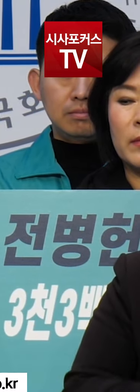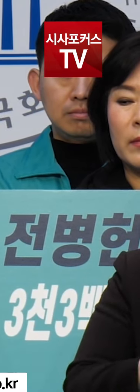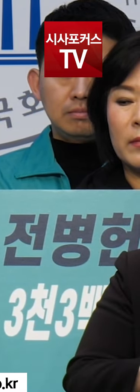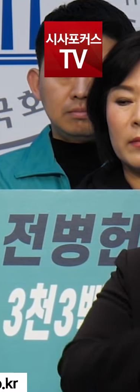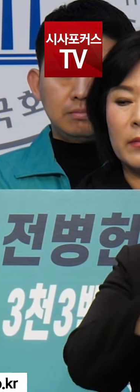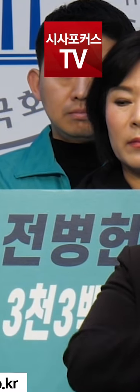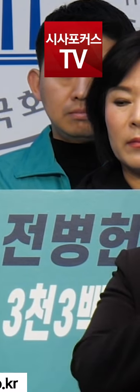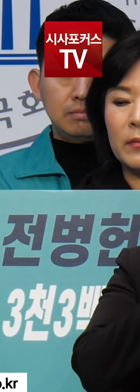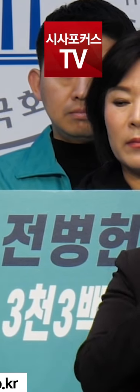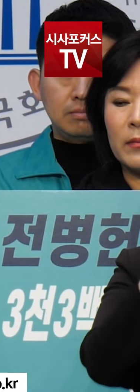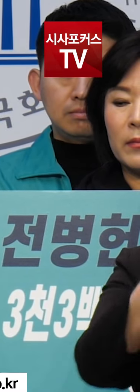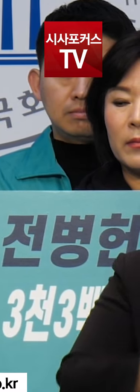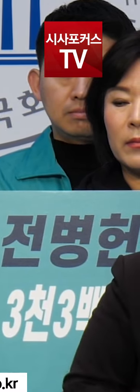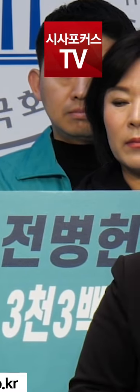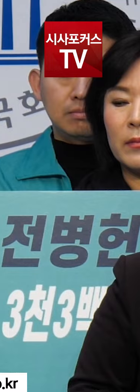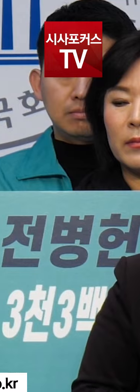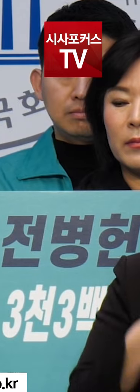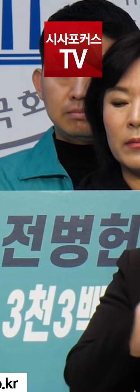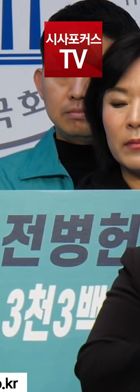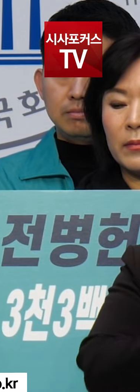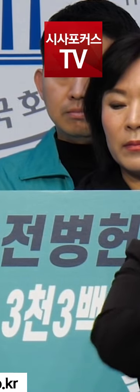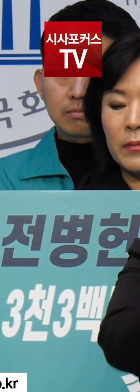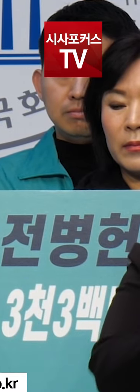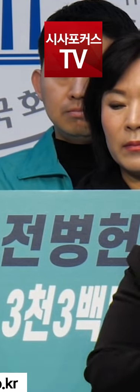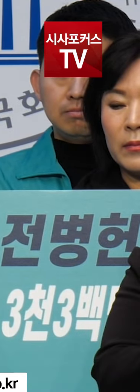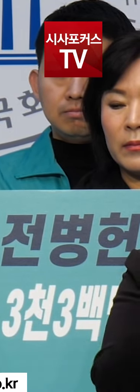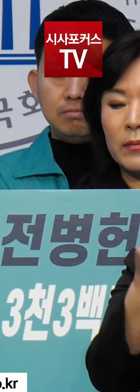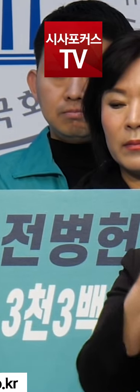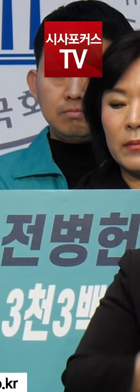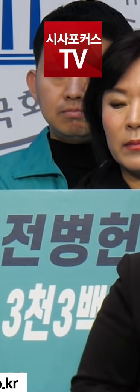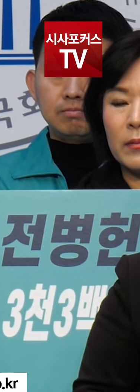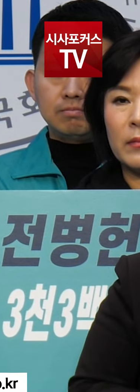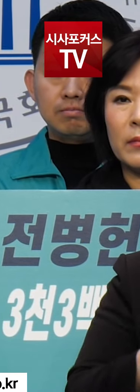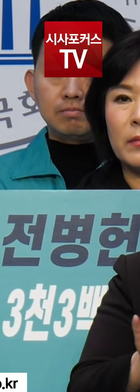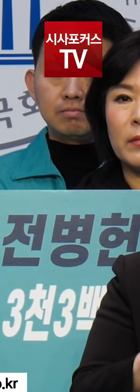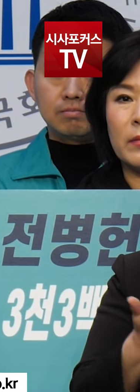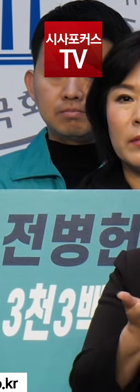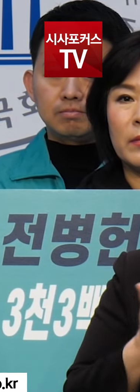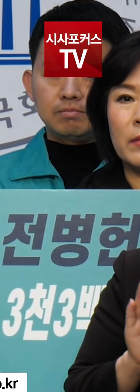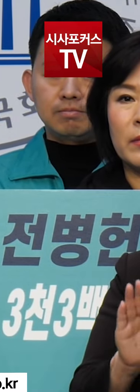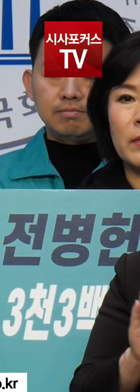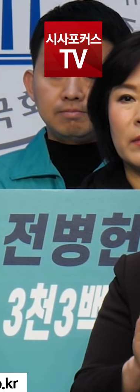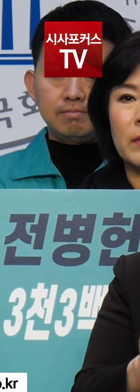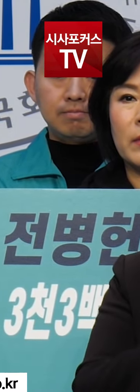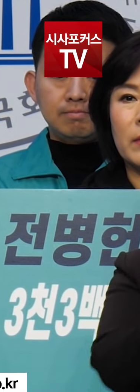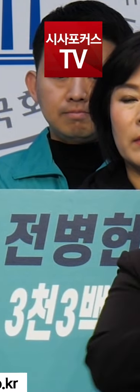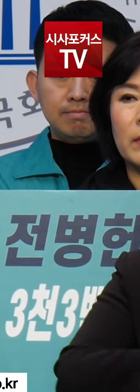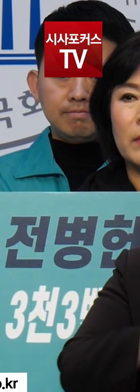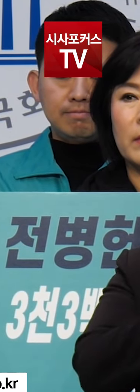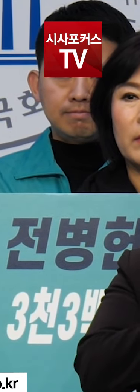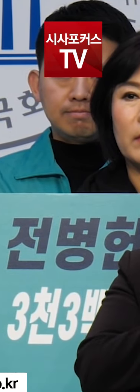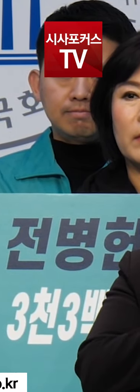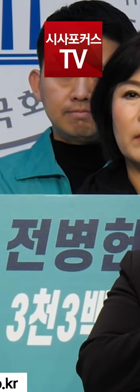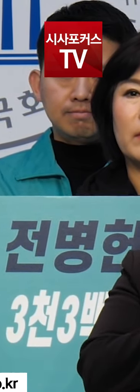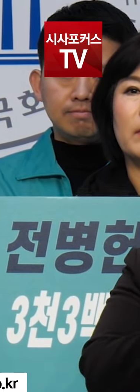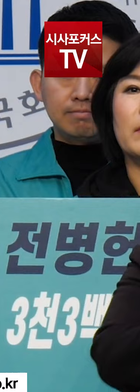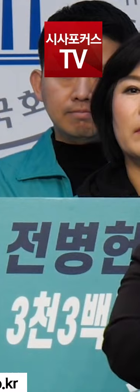화두입니다. 입당의 화두입니다. 오늘 전현직 구의원을 비롯한